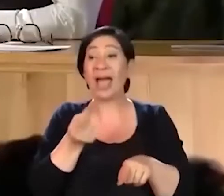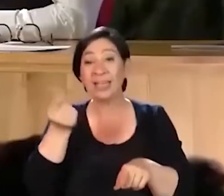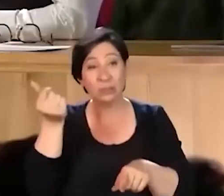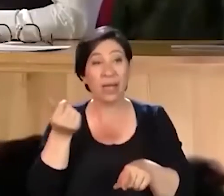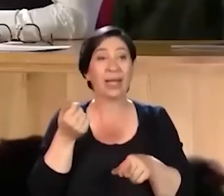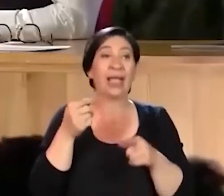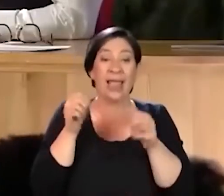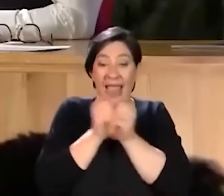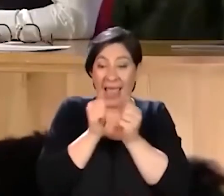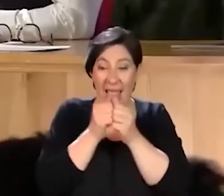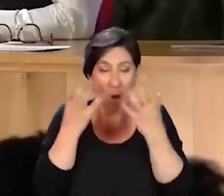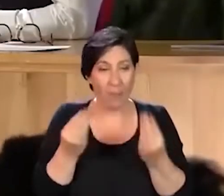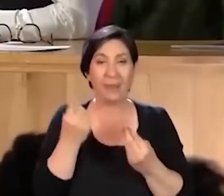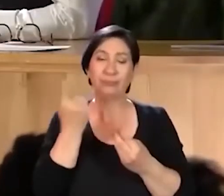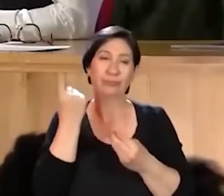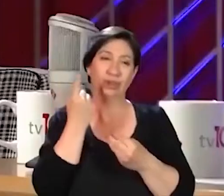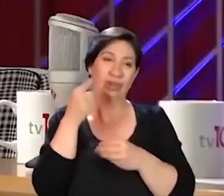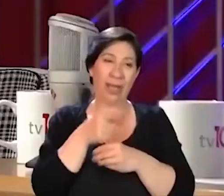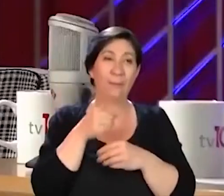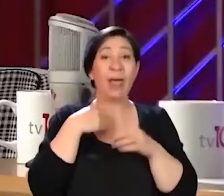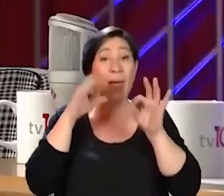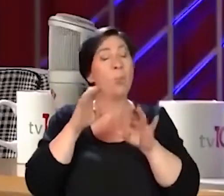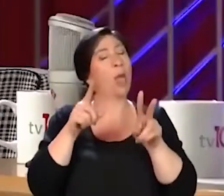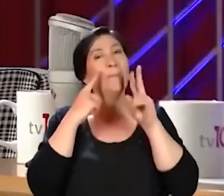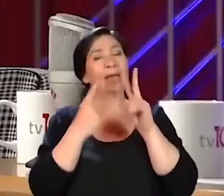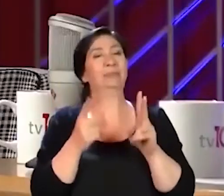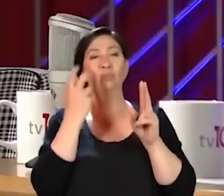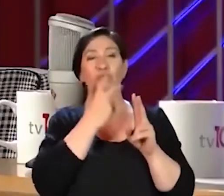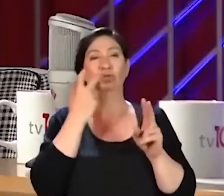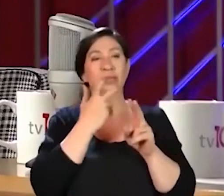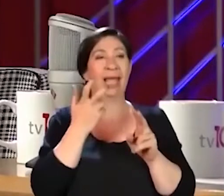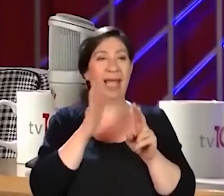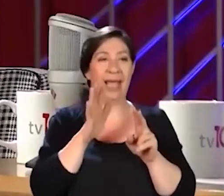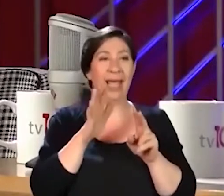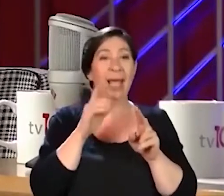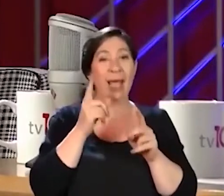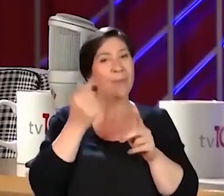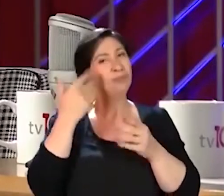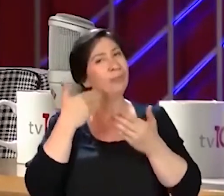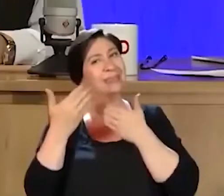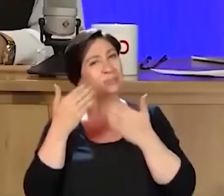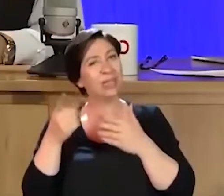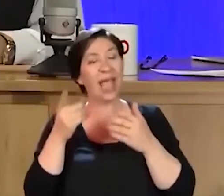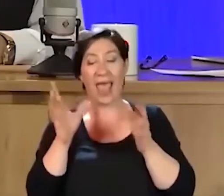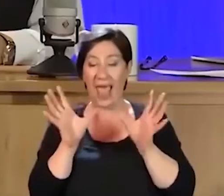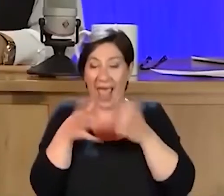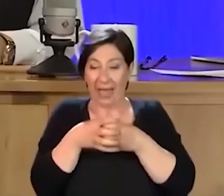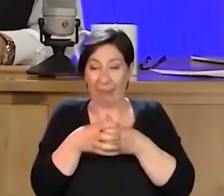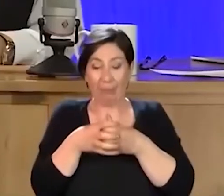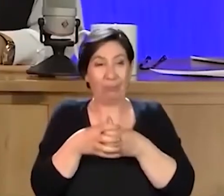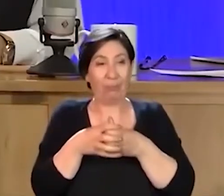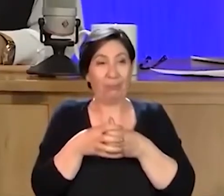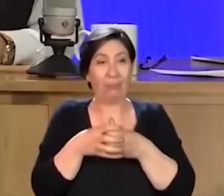yan yana olmakla ilgili bir esasında müzik hep ben böyle baktım bundan bahsetmiştik ya hani ekip ruhunu